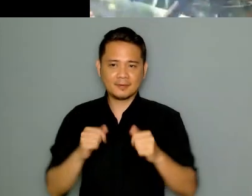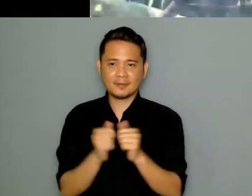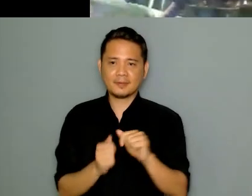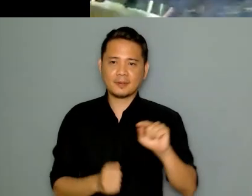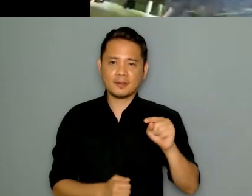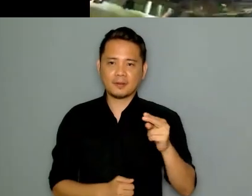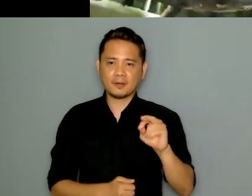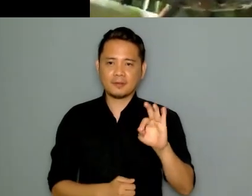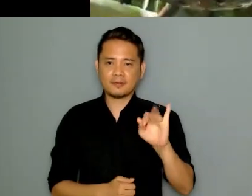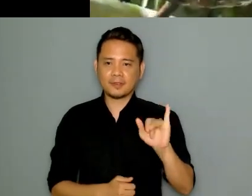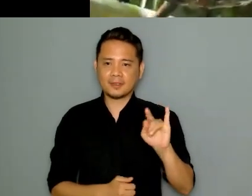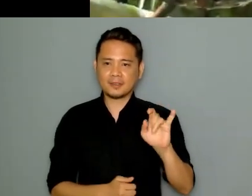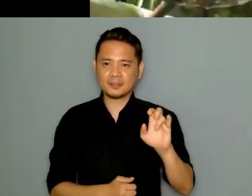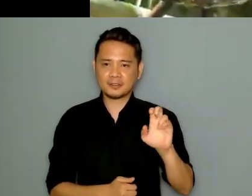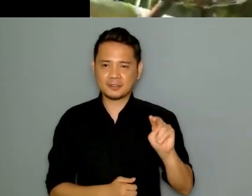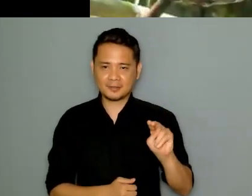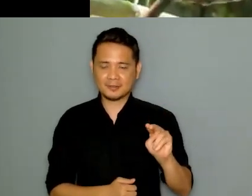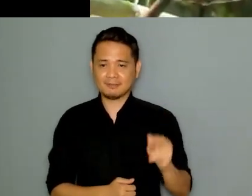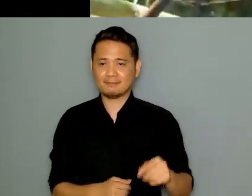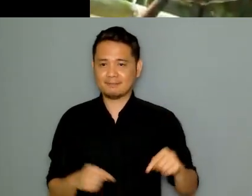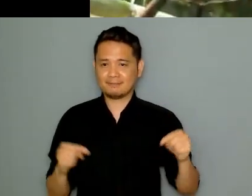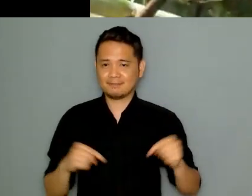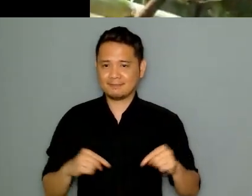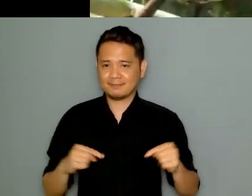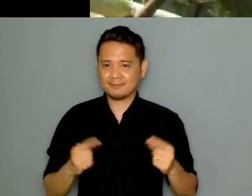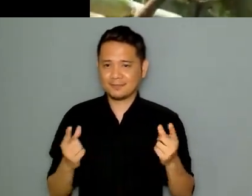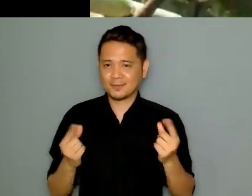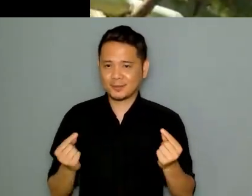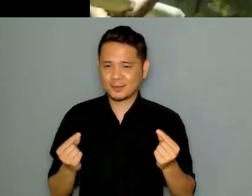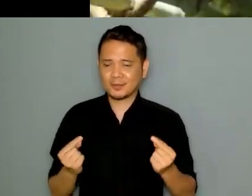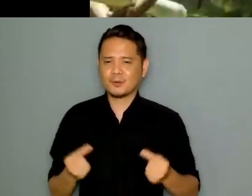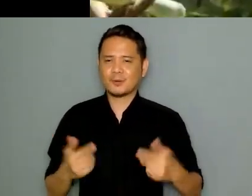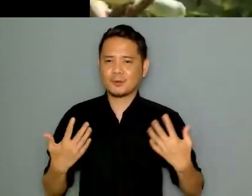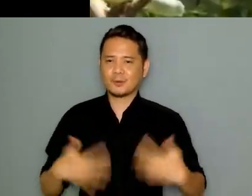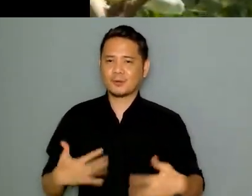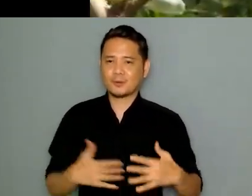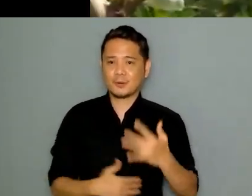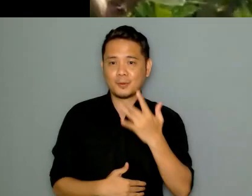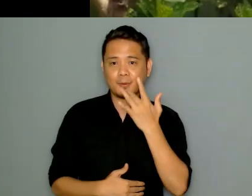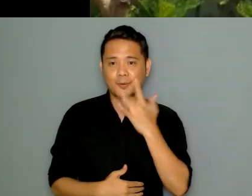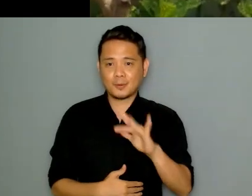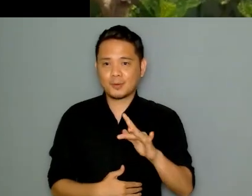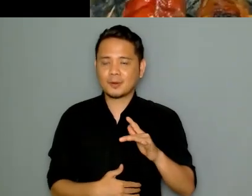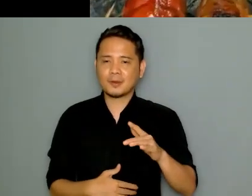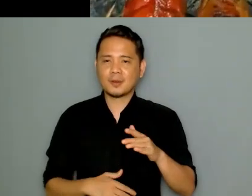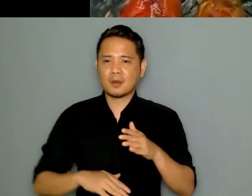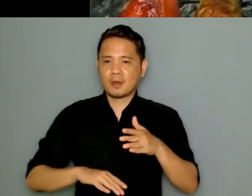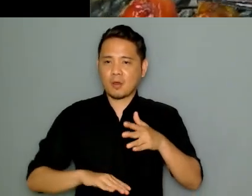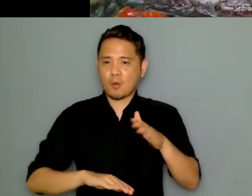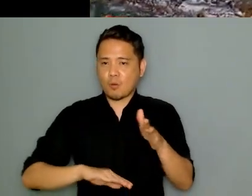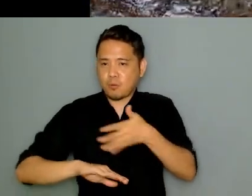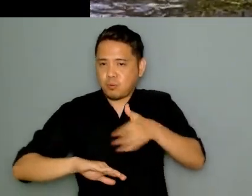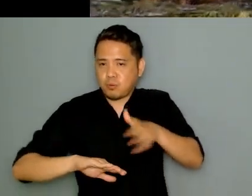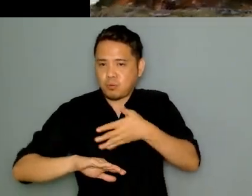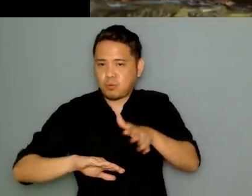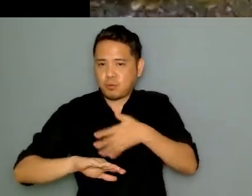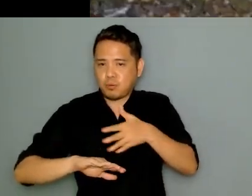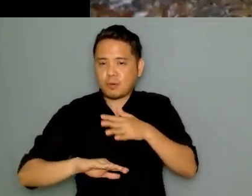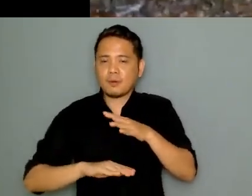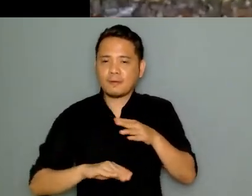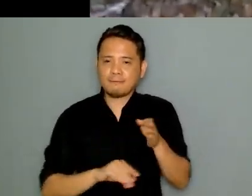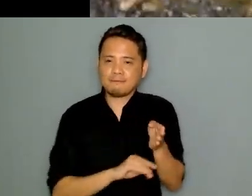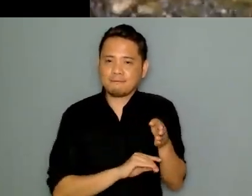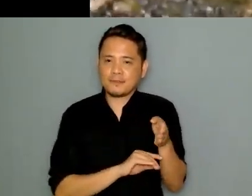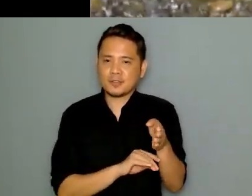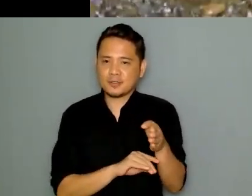ngayong araw, gagawa tayo ng isa sa pinakang masarap na inihaw na klase ng isda. Ito po